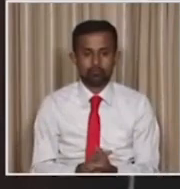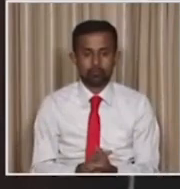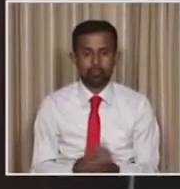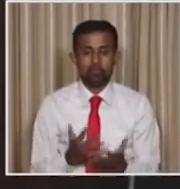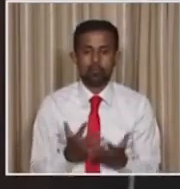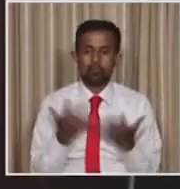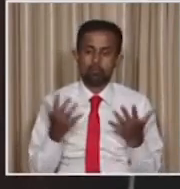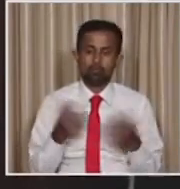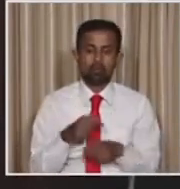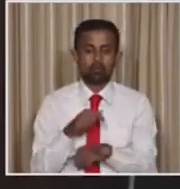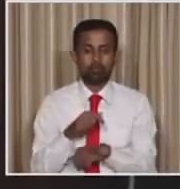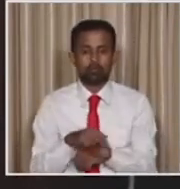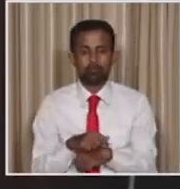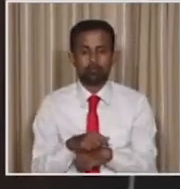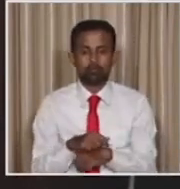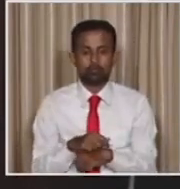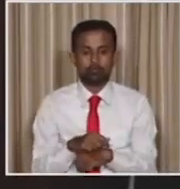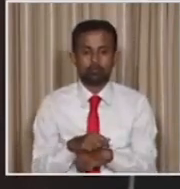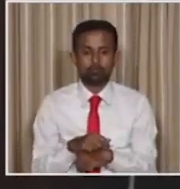බොහෝ අවස්ථාවන් වල